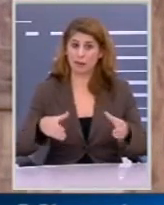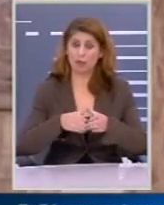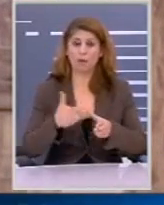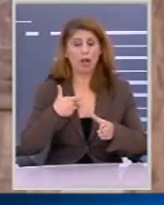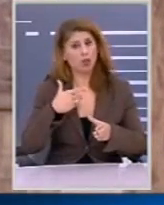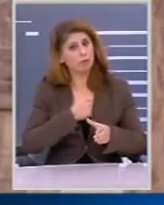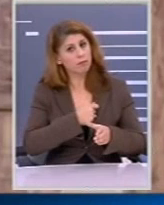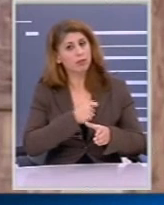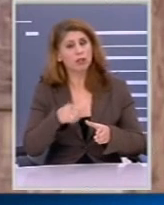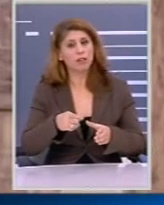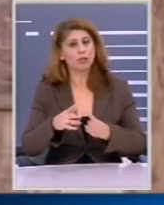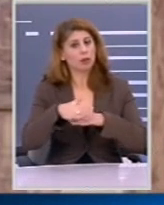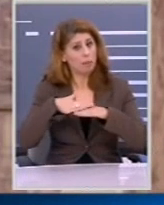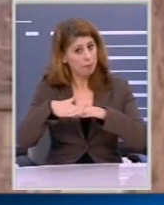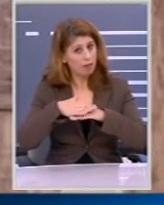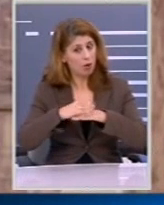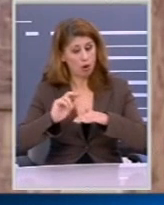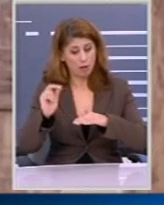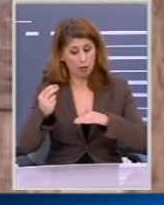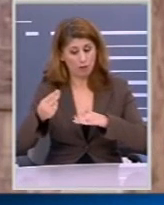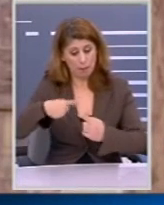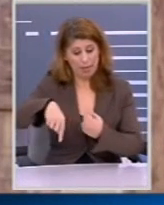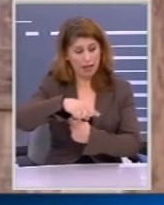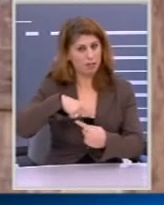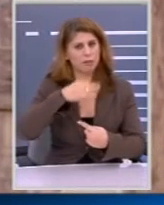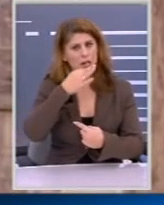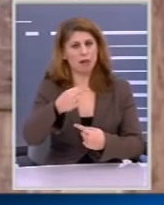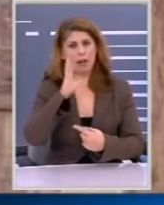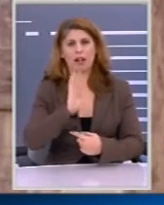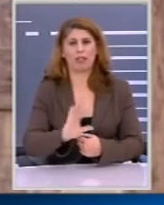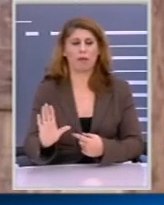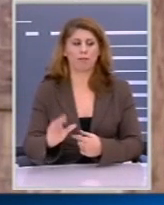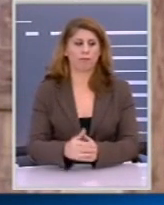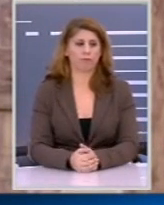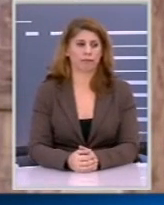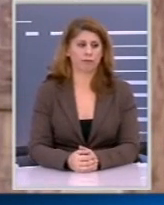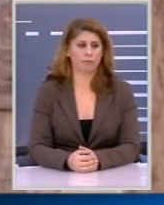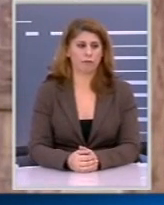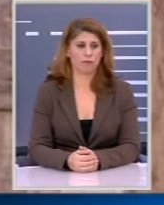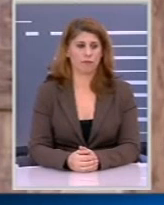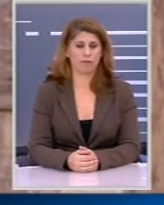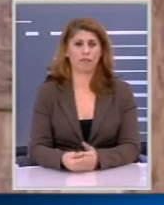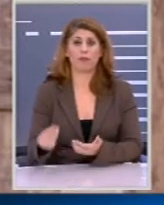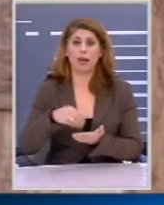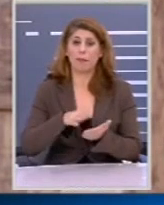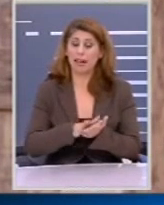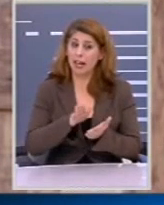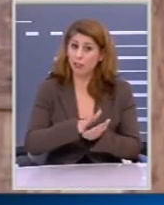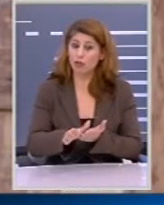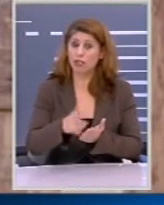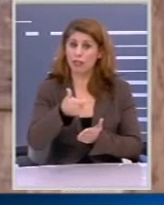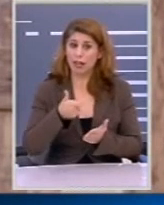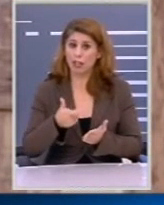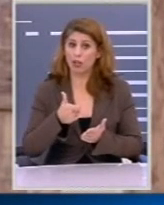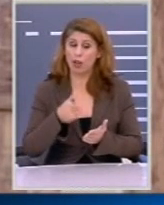τουλάχιστον σε αυτό το επίπεδο μεταξύ μας οι βουλευτές λέγαμε την αλήθεια. Η, αν θέλετε, επανέκδοση δανείου από την ίδια τράπεζα με